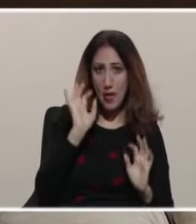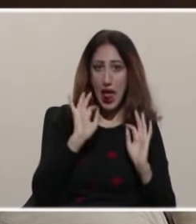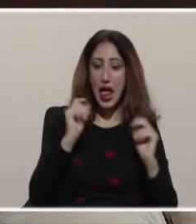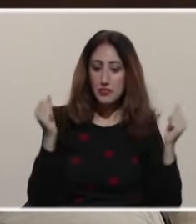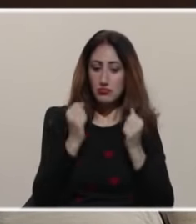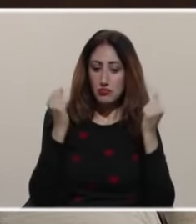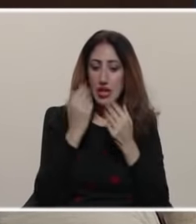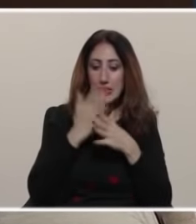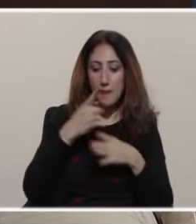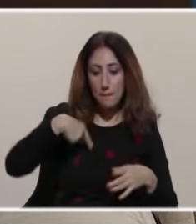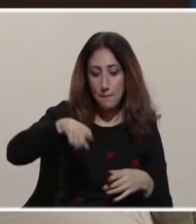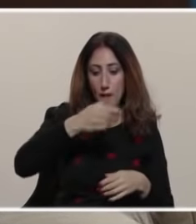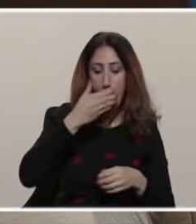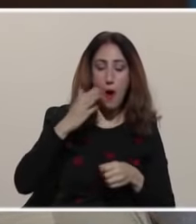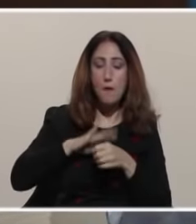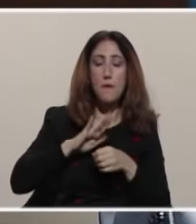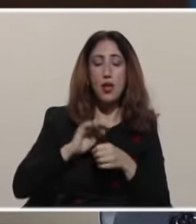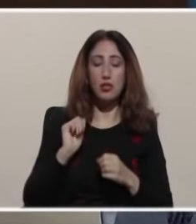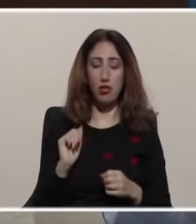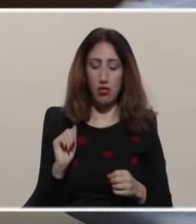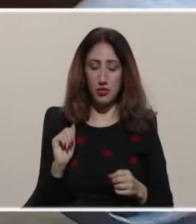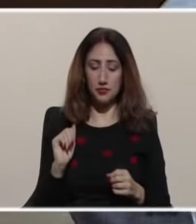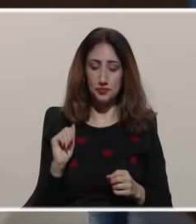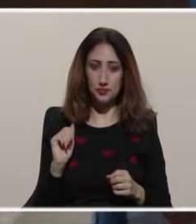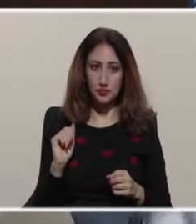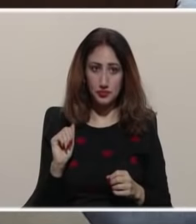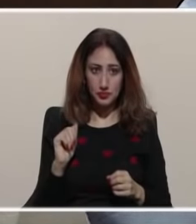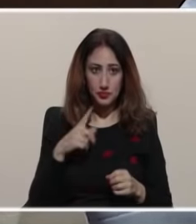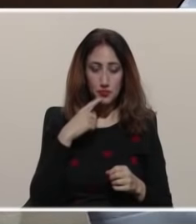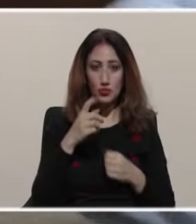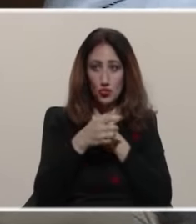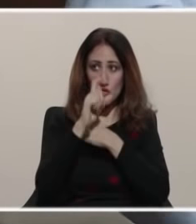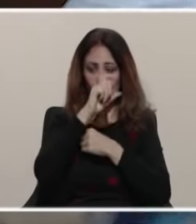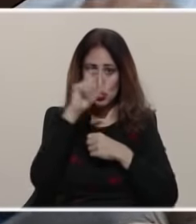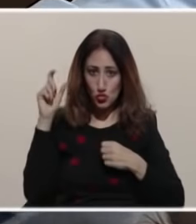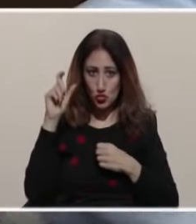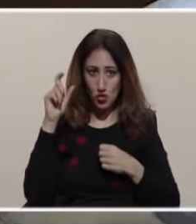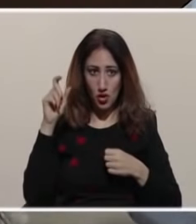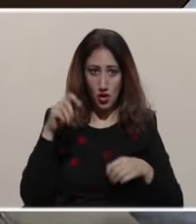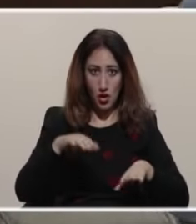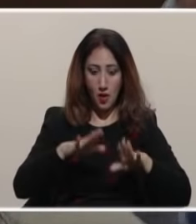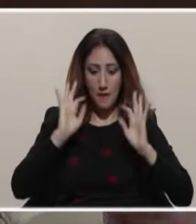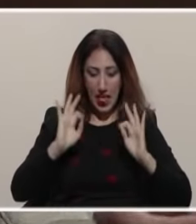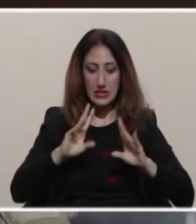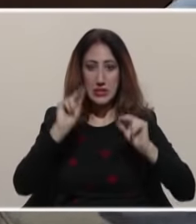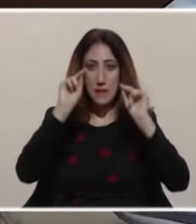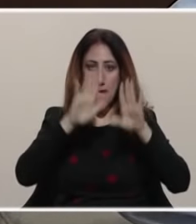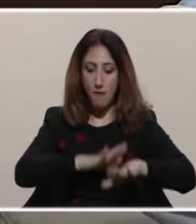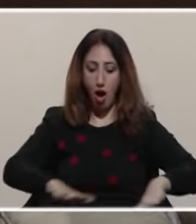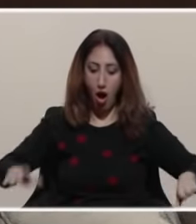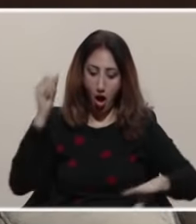بين رجب وشعبان ورمضان إزاي؟ قالوا رجب شهر البذر، تحرط الأرض وتجهزها وترمي البذرة